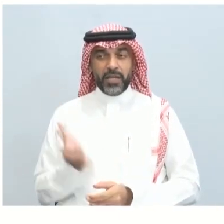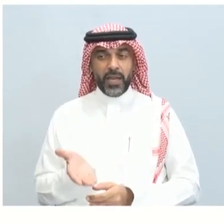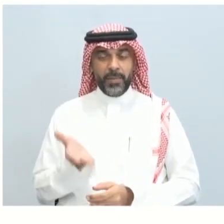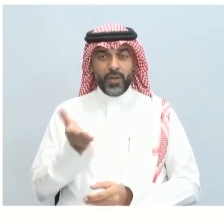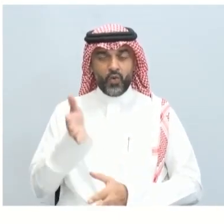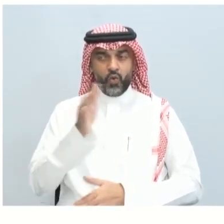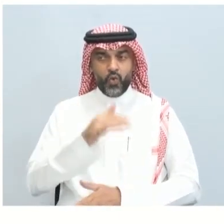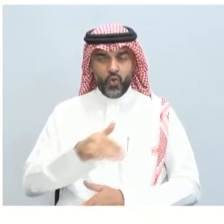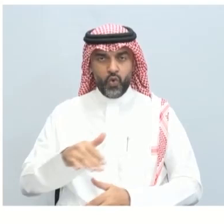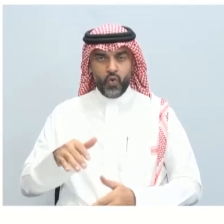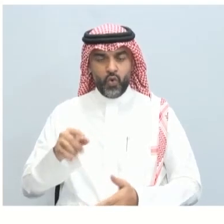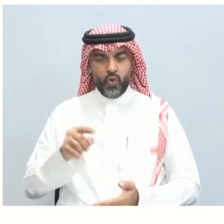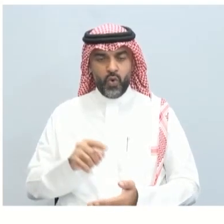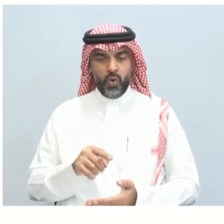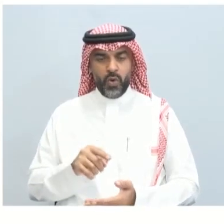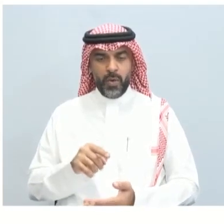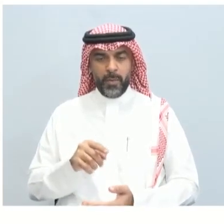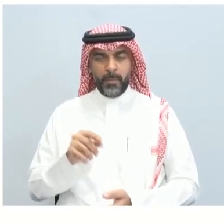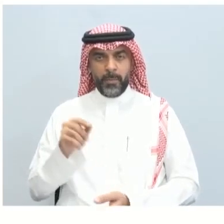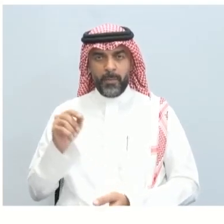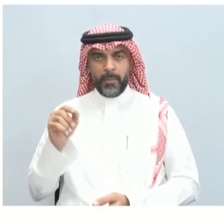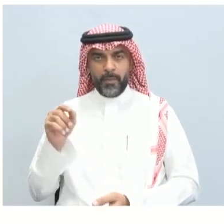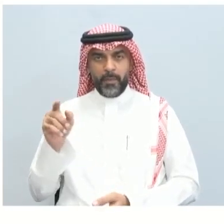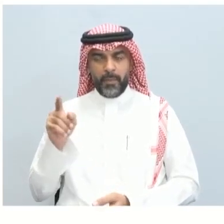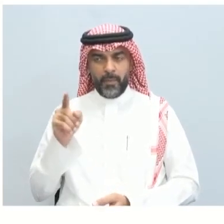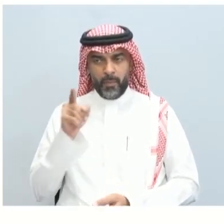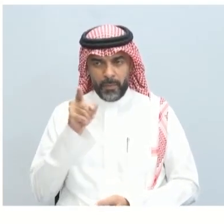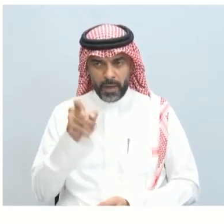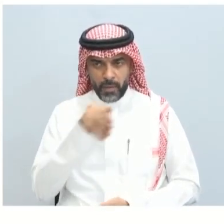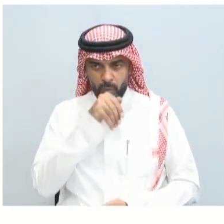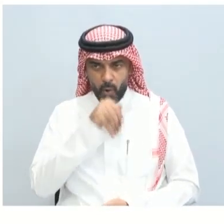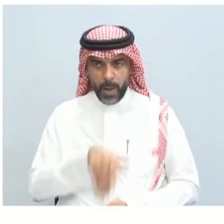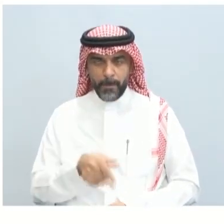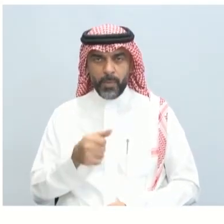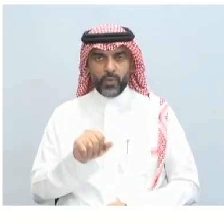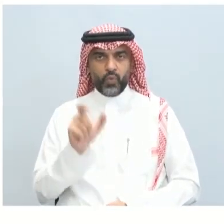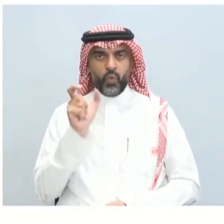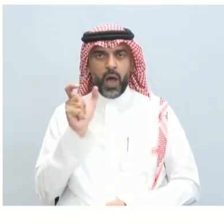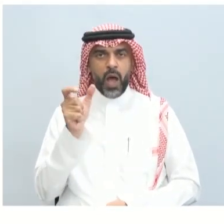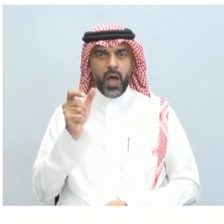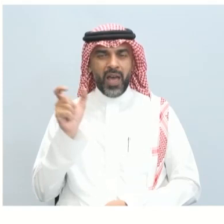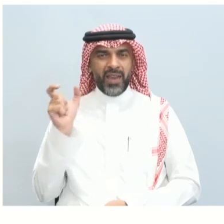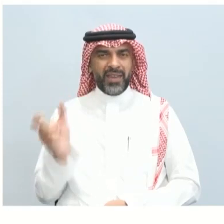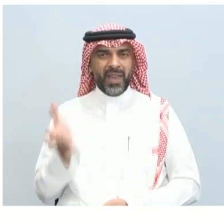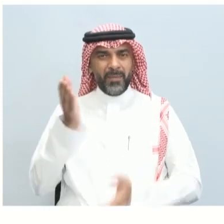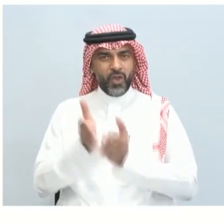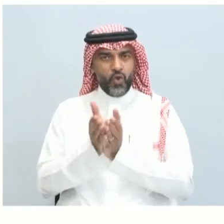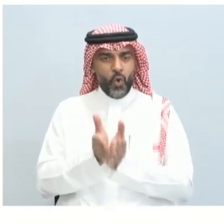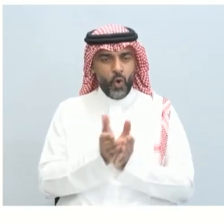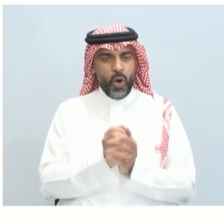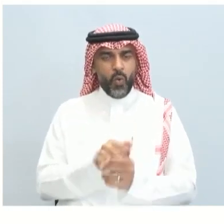ميثاقهم ومنك ومن نوح وابراهيم وموسى